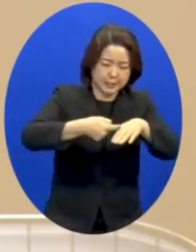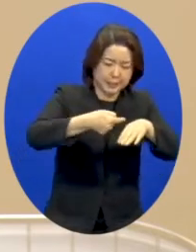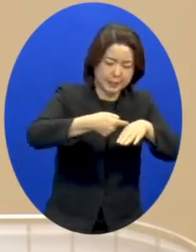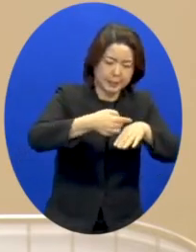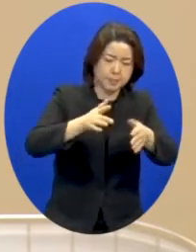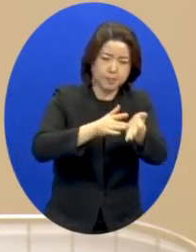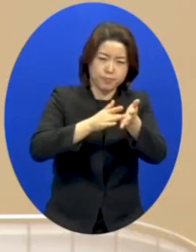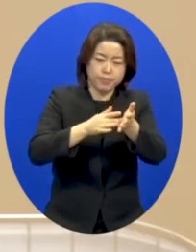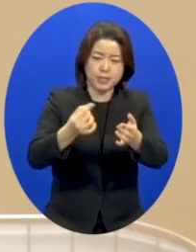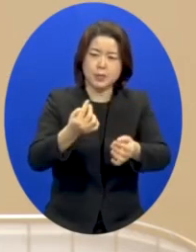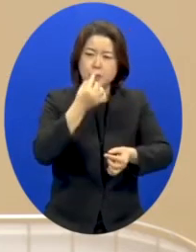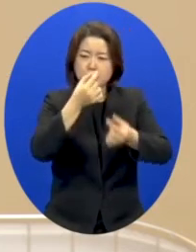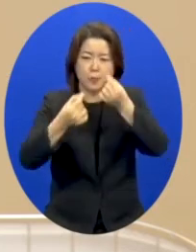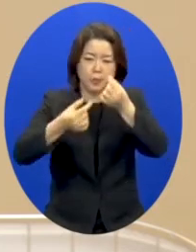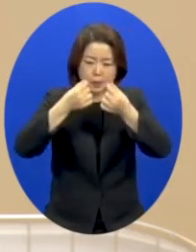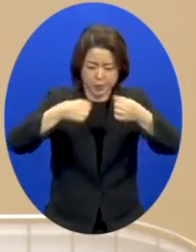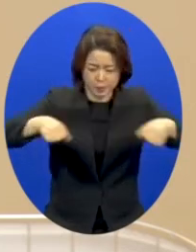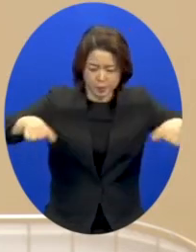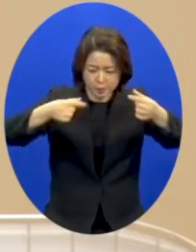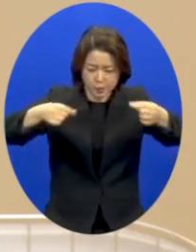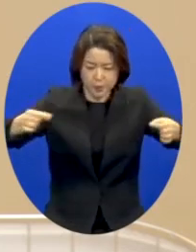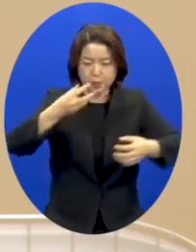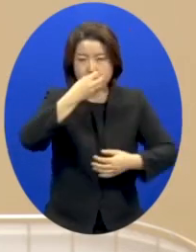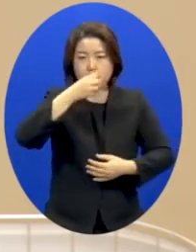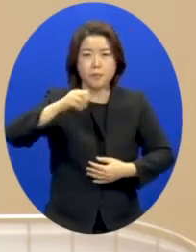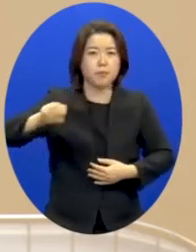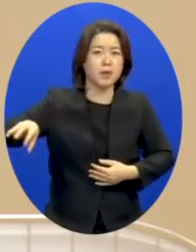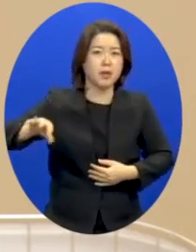줄들과 호흡줄을 떼게 해주셨습니다.